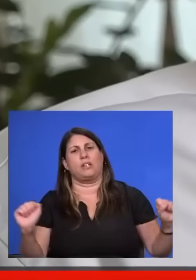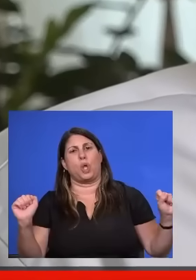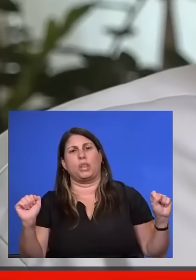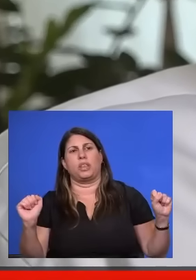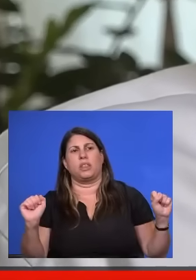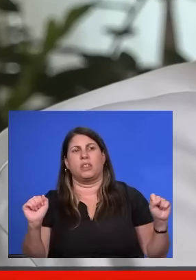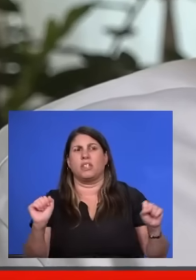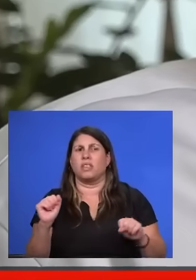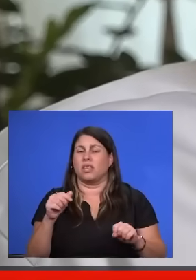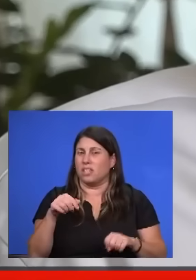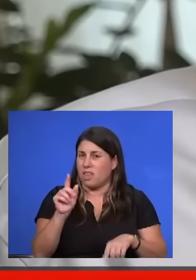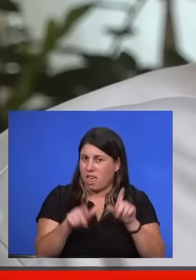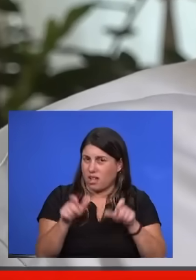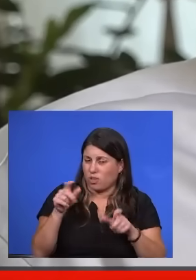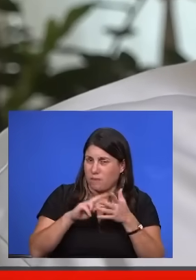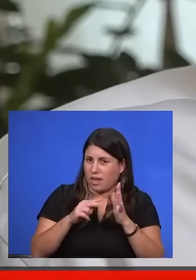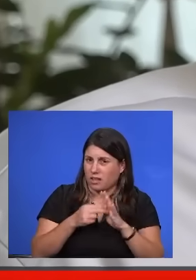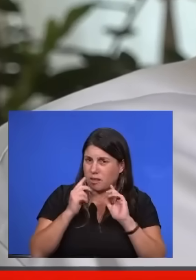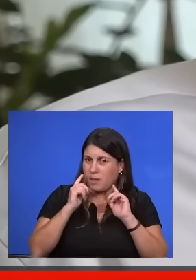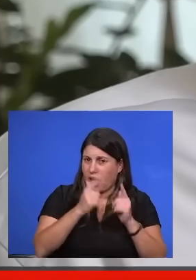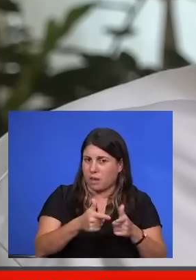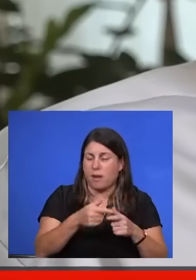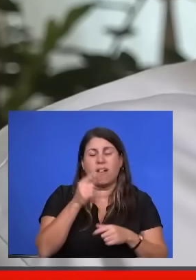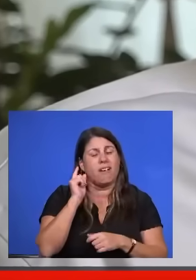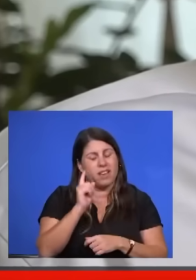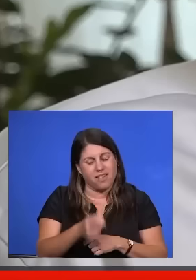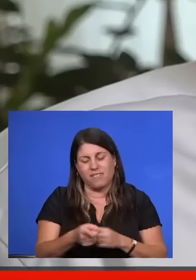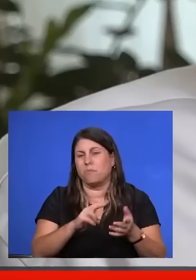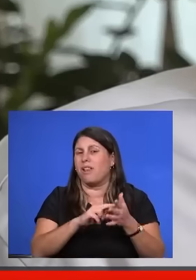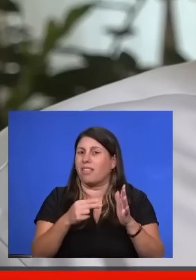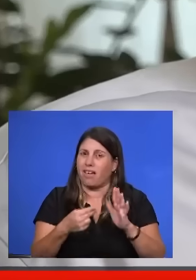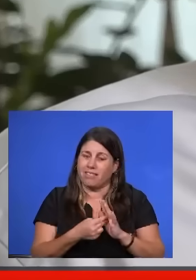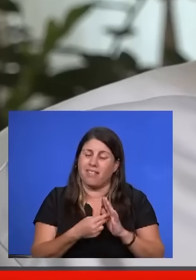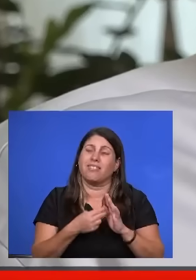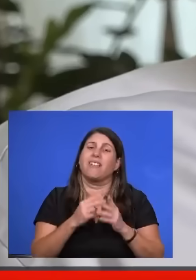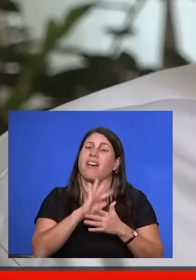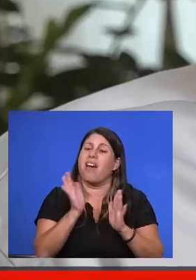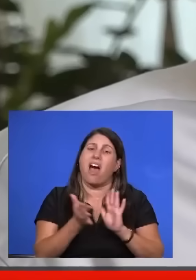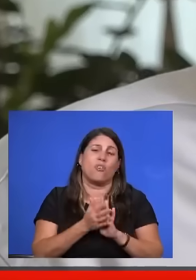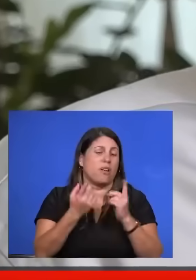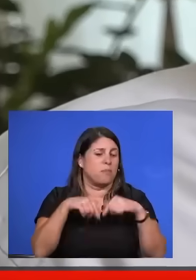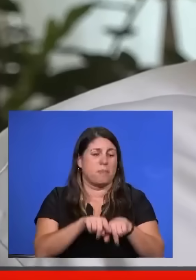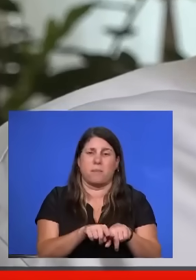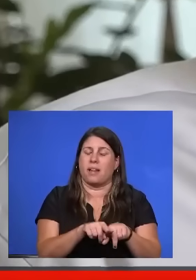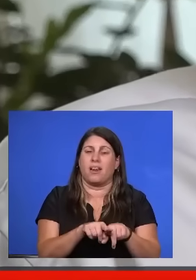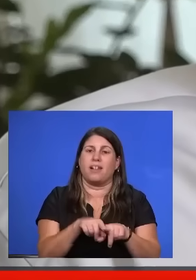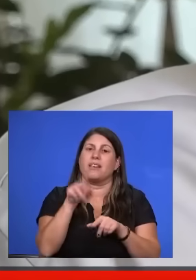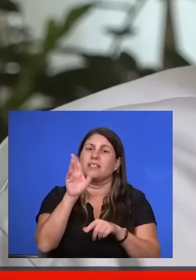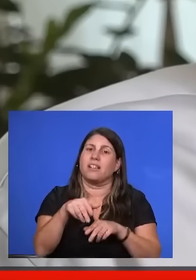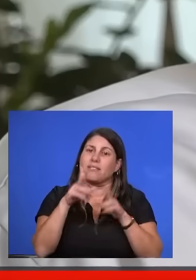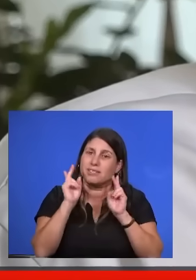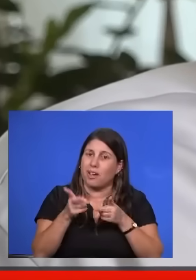שמתכננים את הלחימה חייבים לתכנן את הכל במקביל. יש יכולת